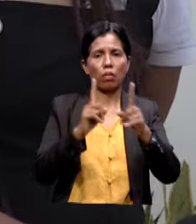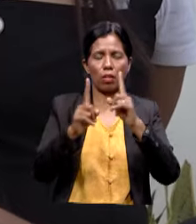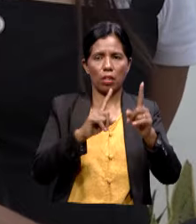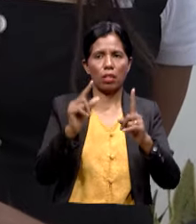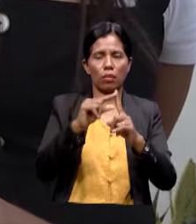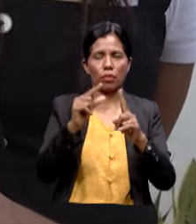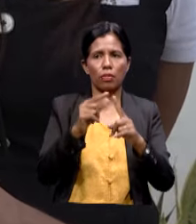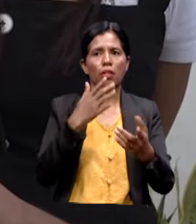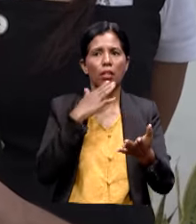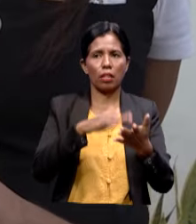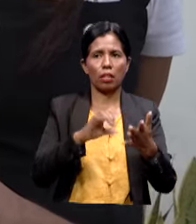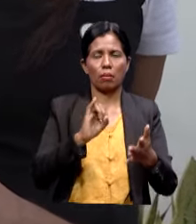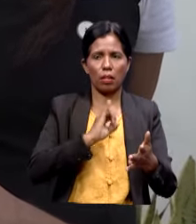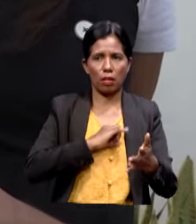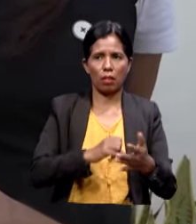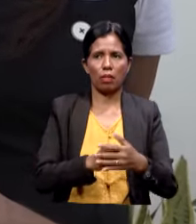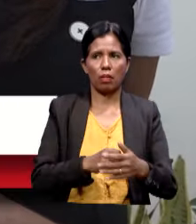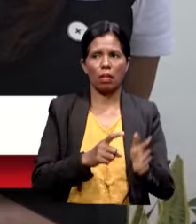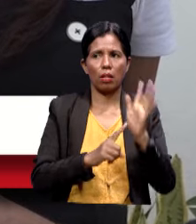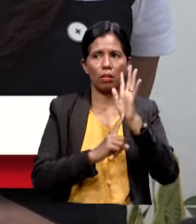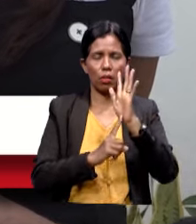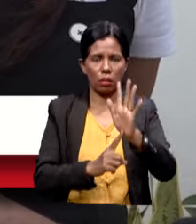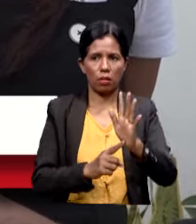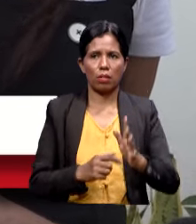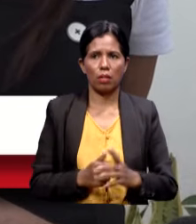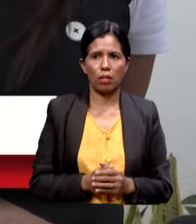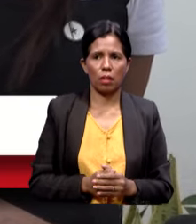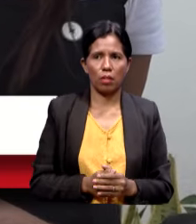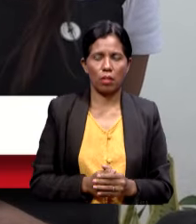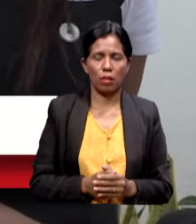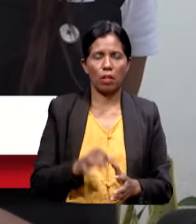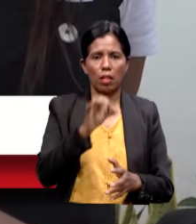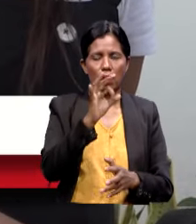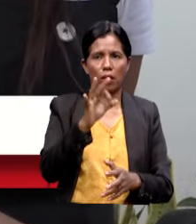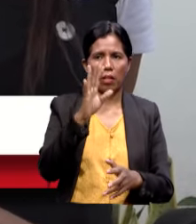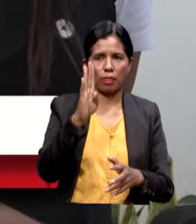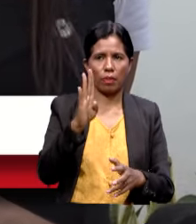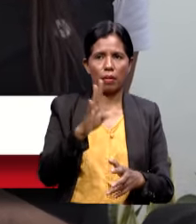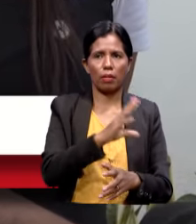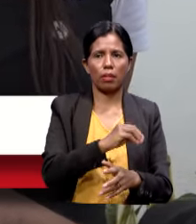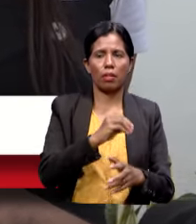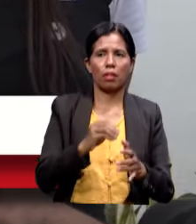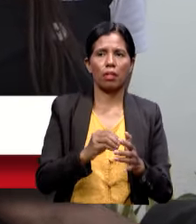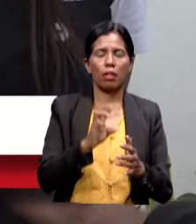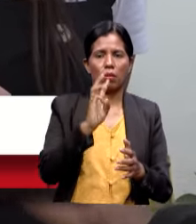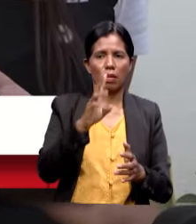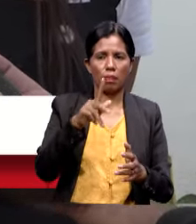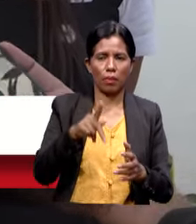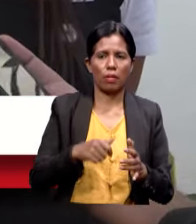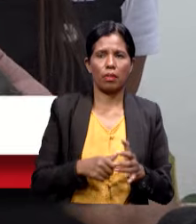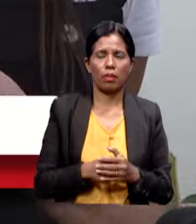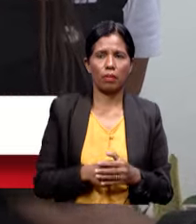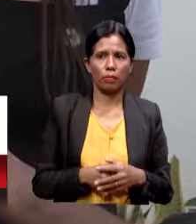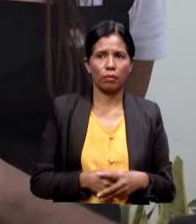ia social media ne be agora rau ke spali ia Facebook ia WhatsApp social media ne ne